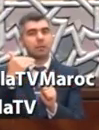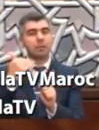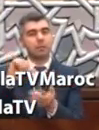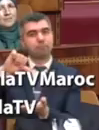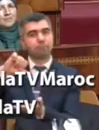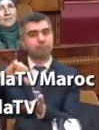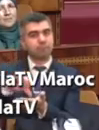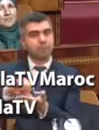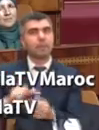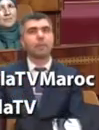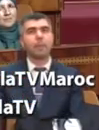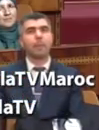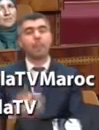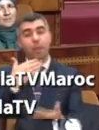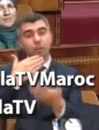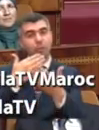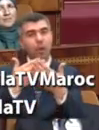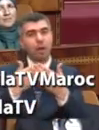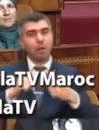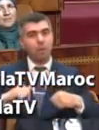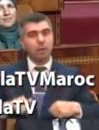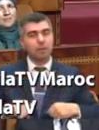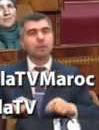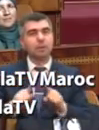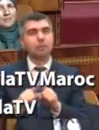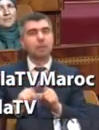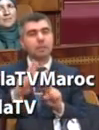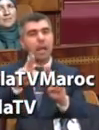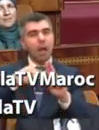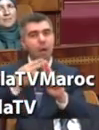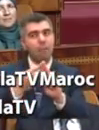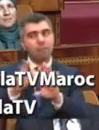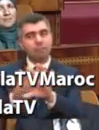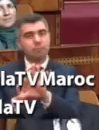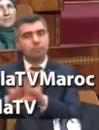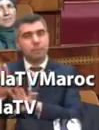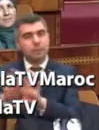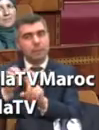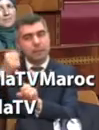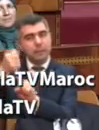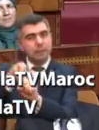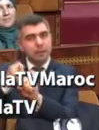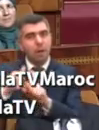الوزير شكرا على الجواب اللي قدمتوه واللي كيبين المجهودات اللي كدير الوزاره ديالكم لصالح